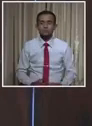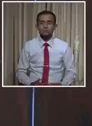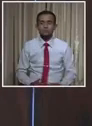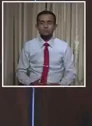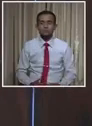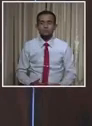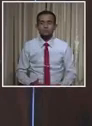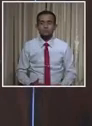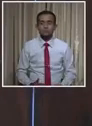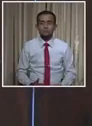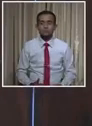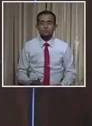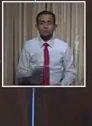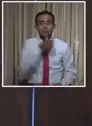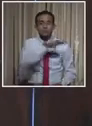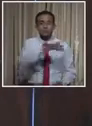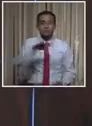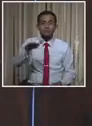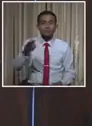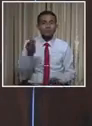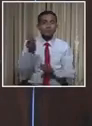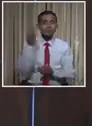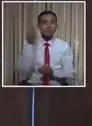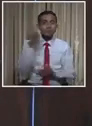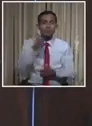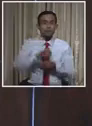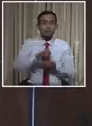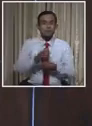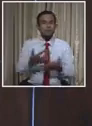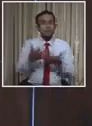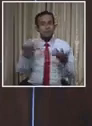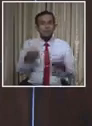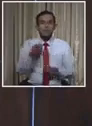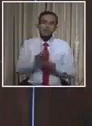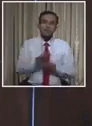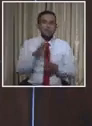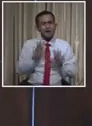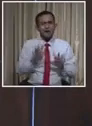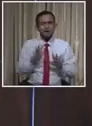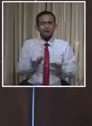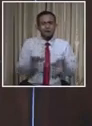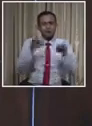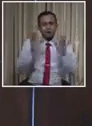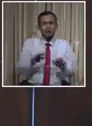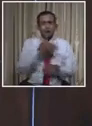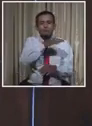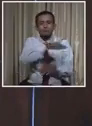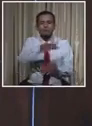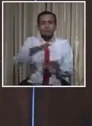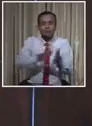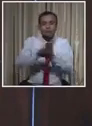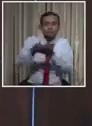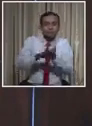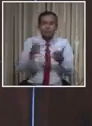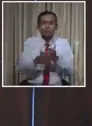ඒ හදපු වැව් ටික ගත වෙච්ච ආණ්ඩු මොනතරම් ආණ්ඩු තිබුණත් ඒ ආණ්ඩු වලට හරිය මේ වැව් පද්ධතිය ප්‍රතිසංස්කරණය